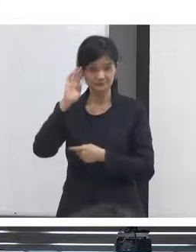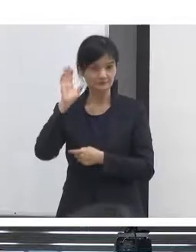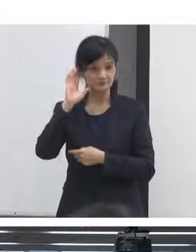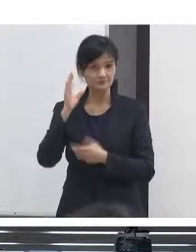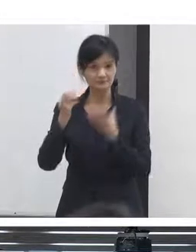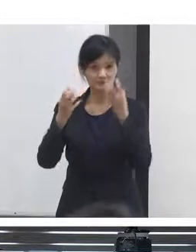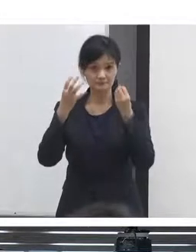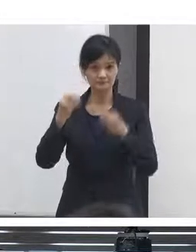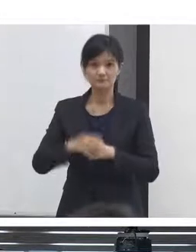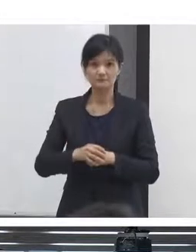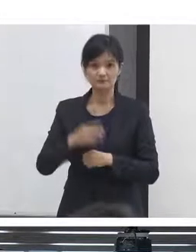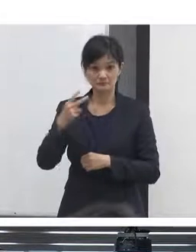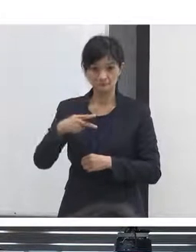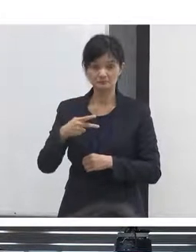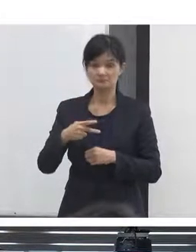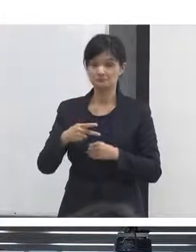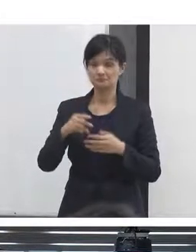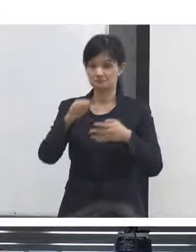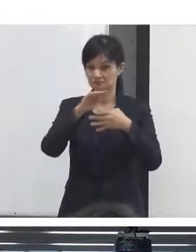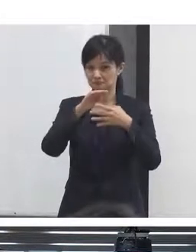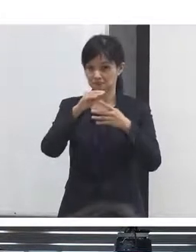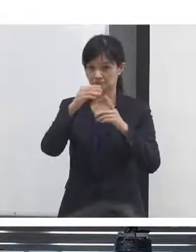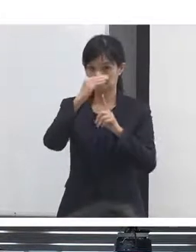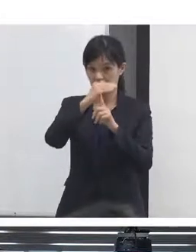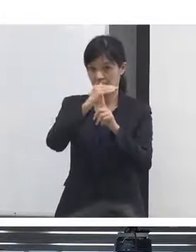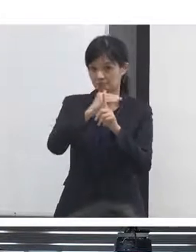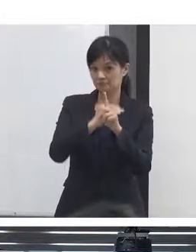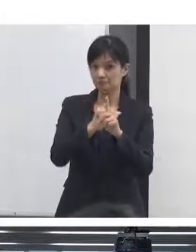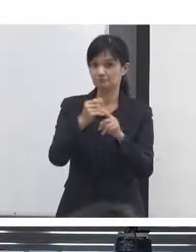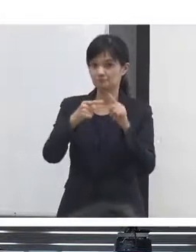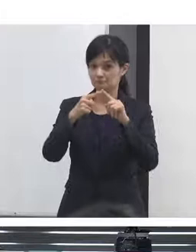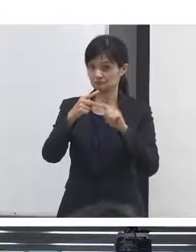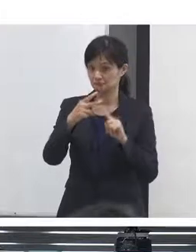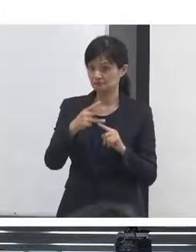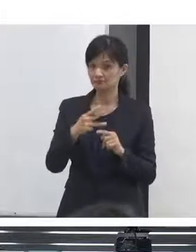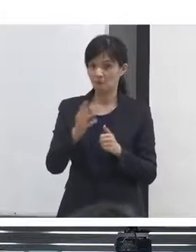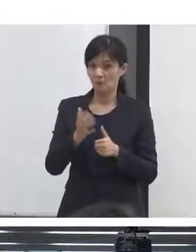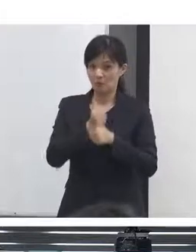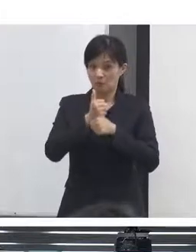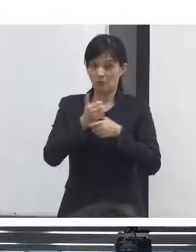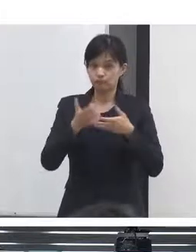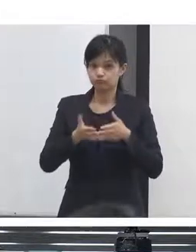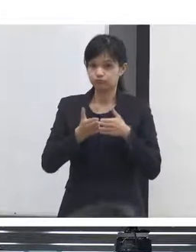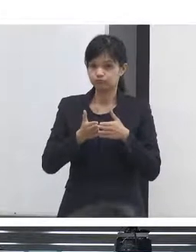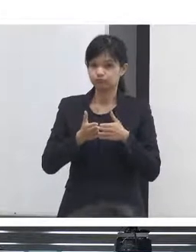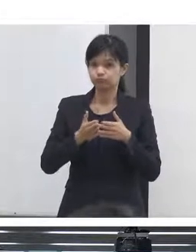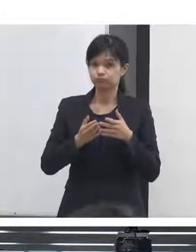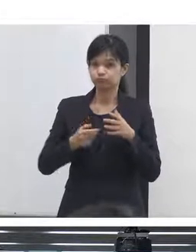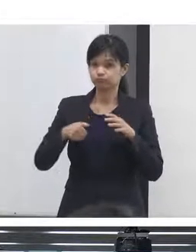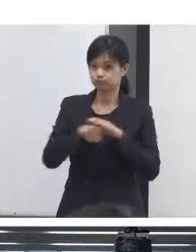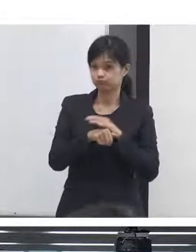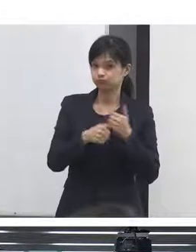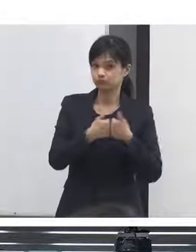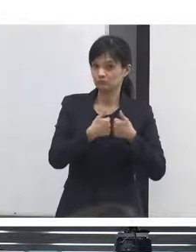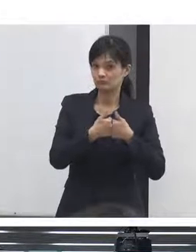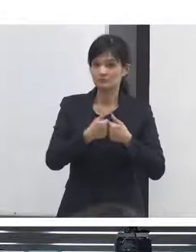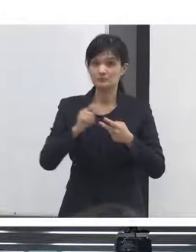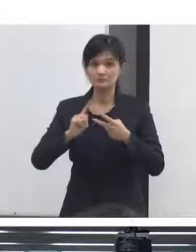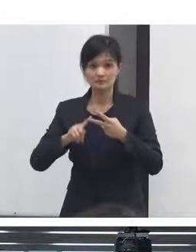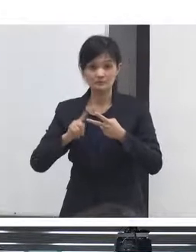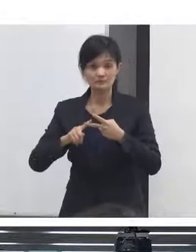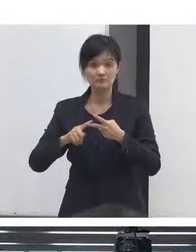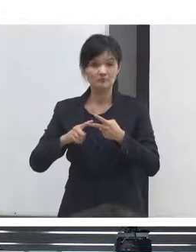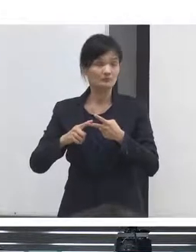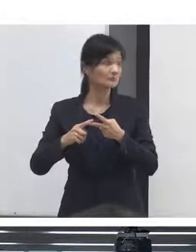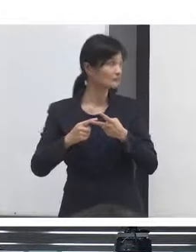他们企图透过这三层的架构里面呢，透过核心与会呢，再去跟其他富有共通的固有领域里面的共同与会